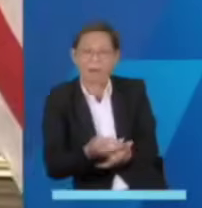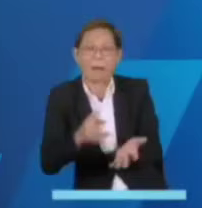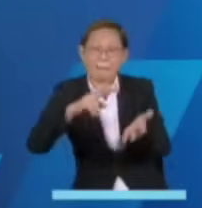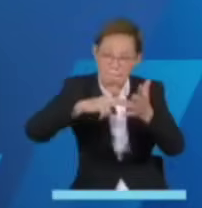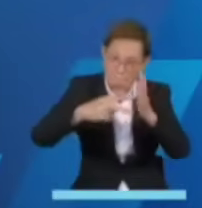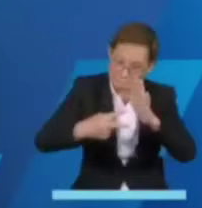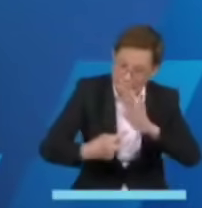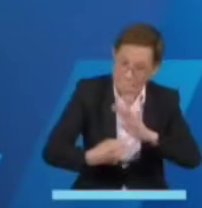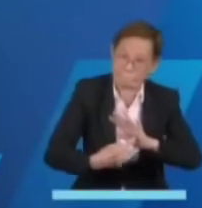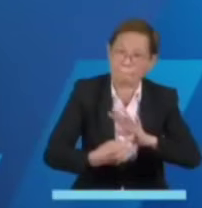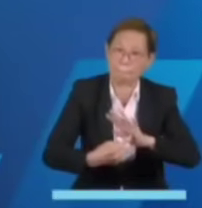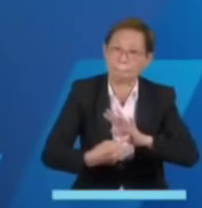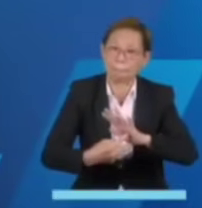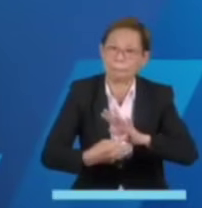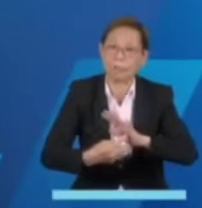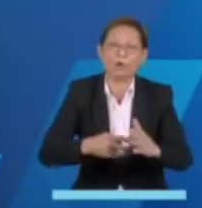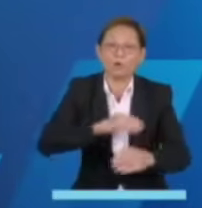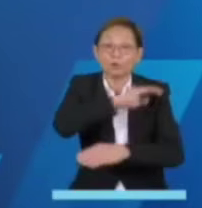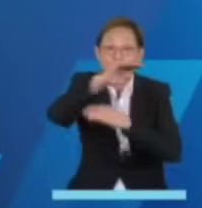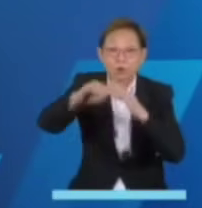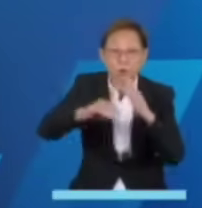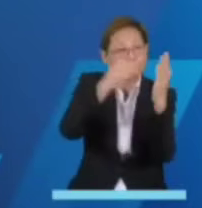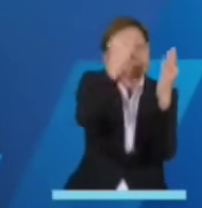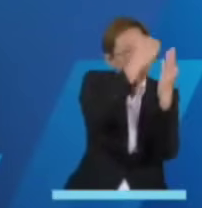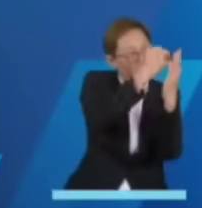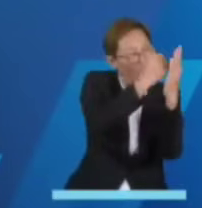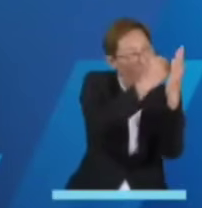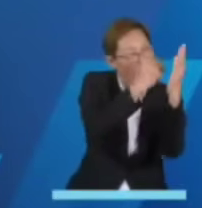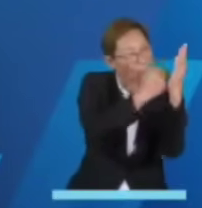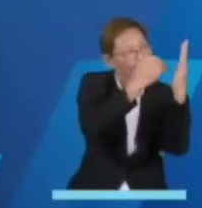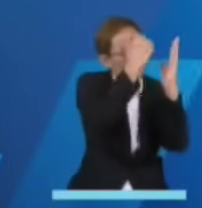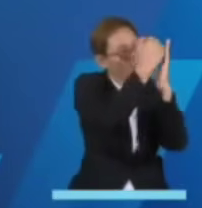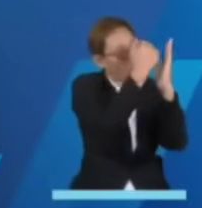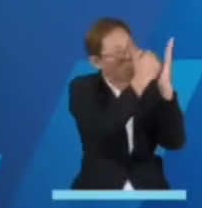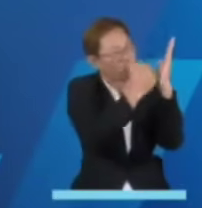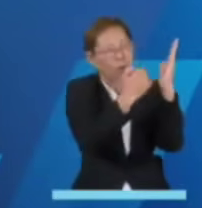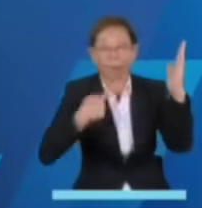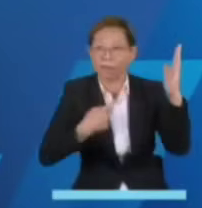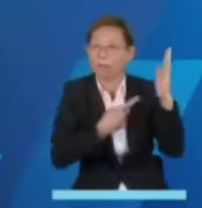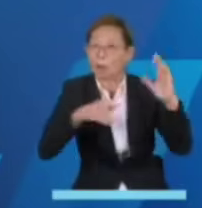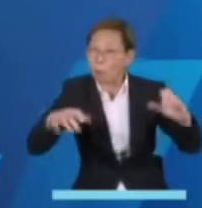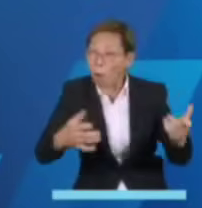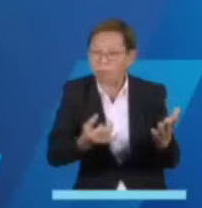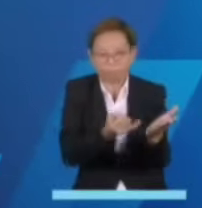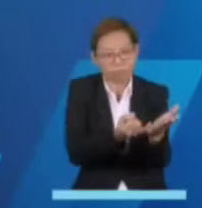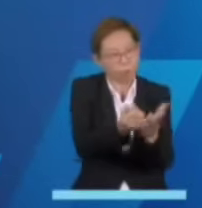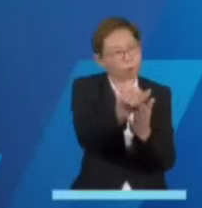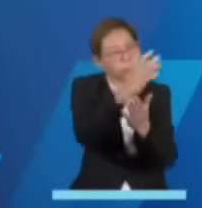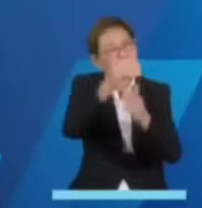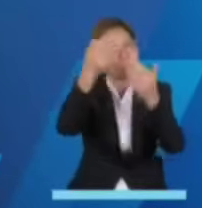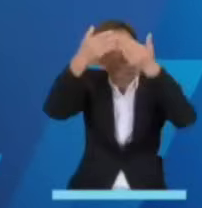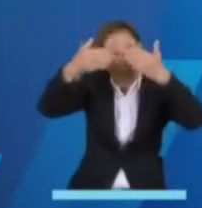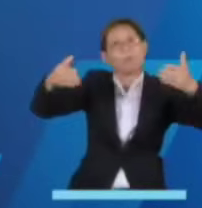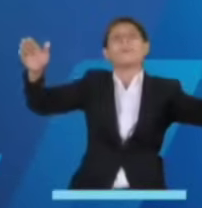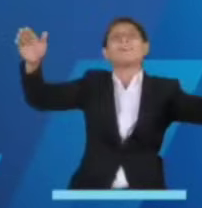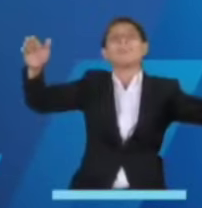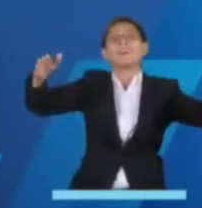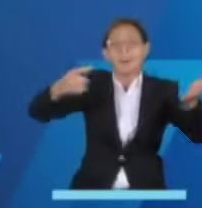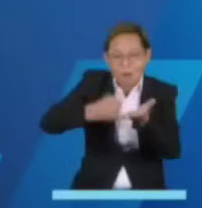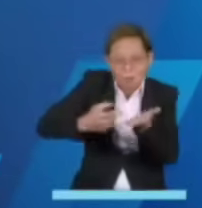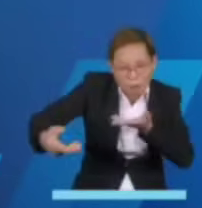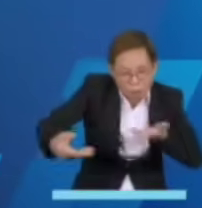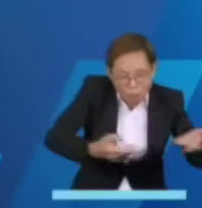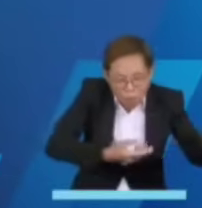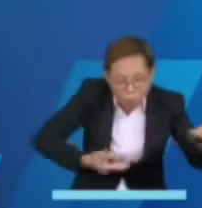Ini bermakna setiap langkah kita ambil harus telus, terbuka, dibahaskan di